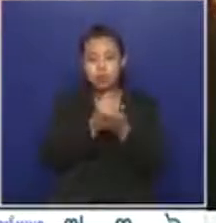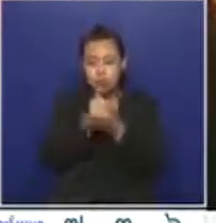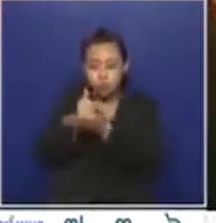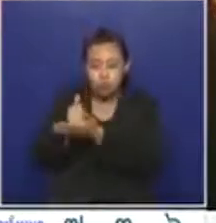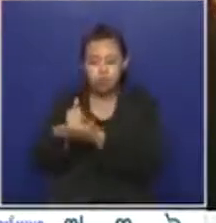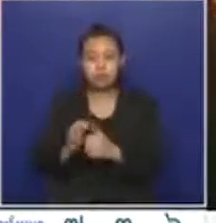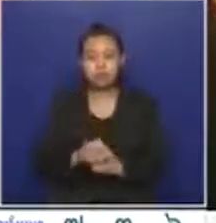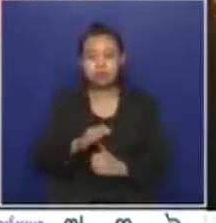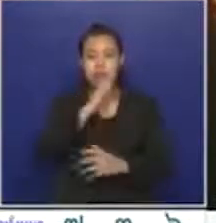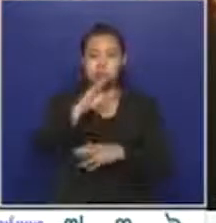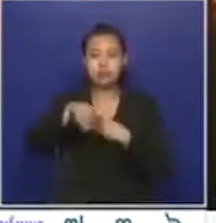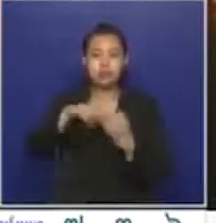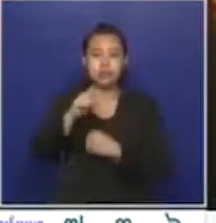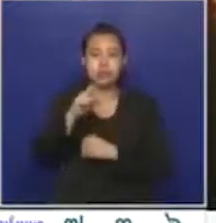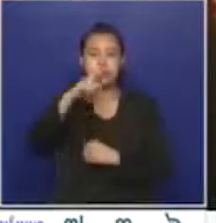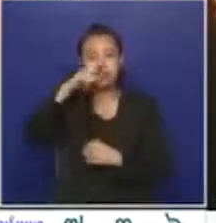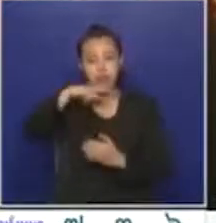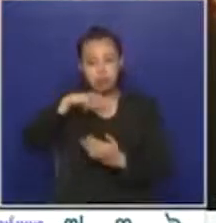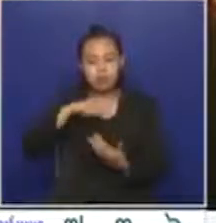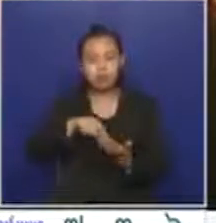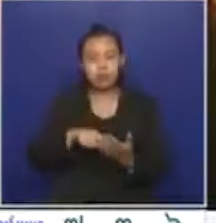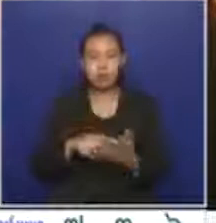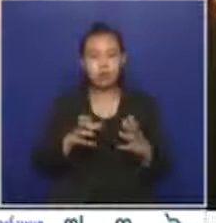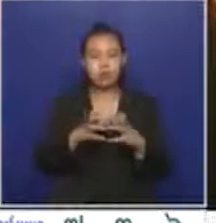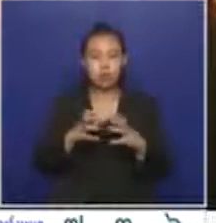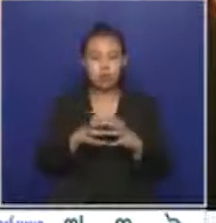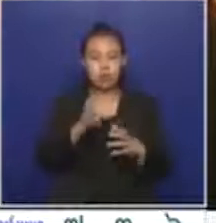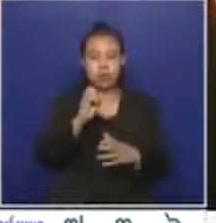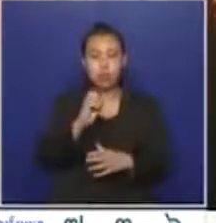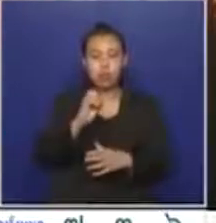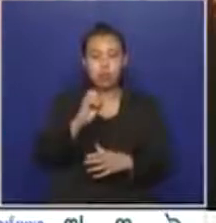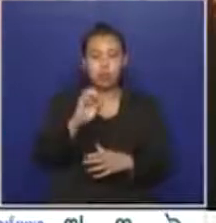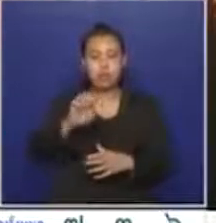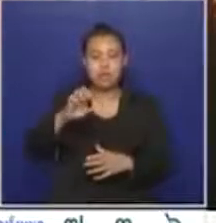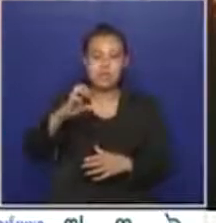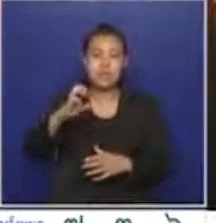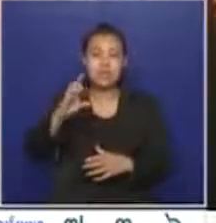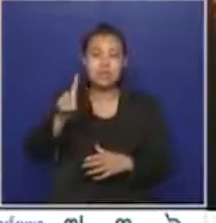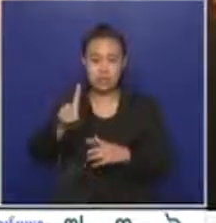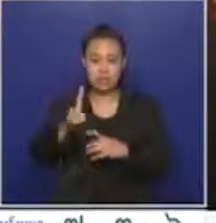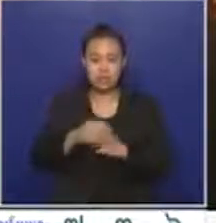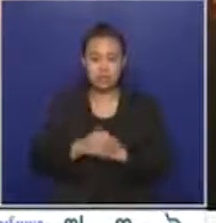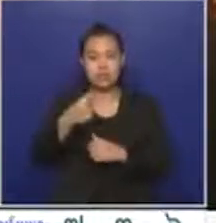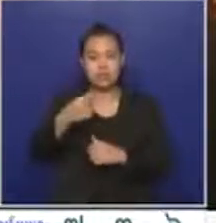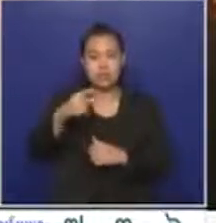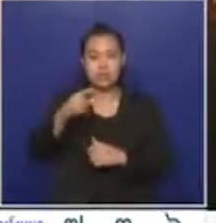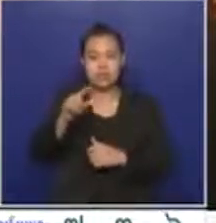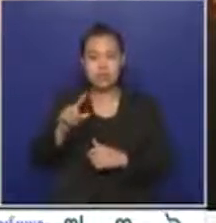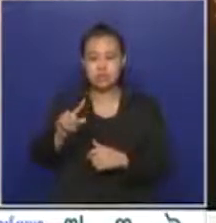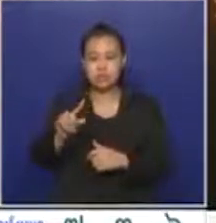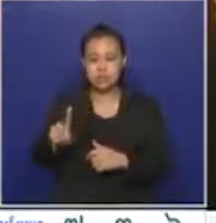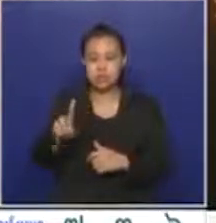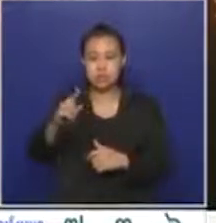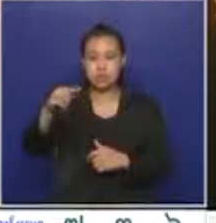เทียบขนาดเศรษฐกิจของประเทศไทยกับเอาเฉพาะแค่กลุ่ม OECD ซึ่งมีอยู่37ประเทศเรามี GDP